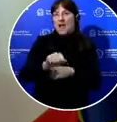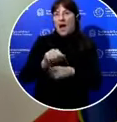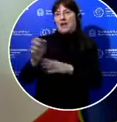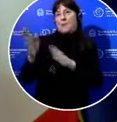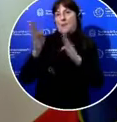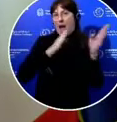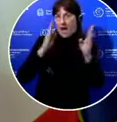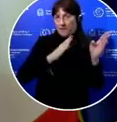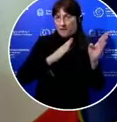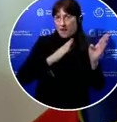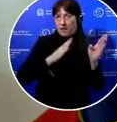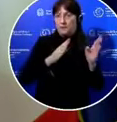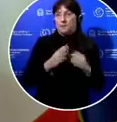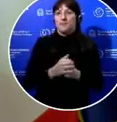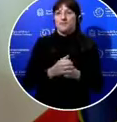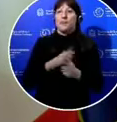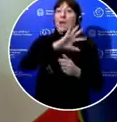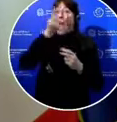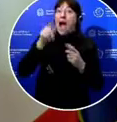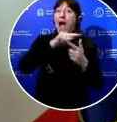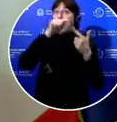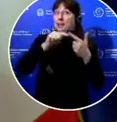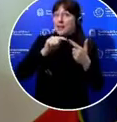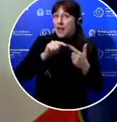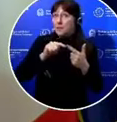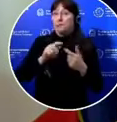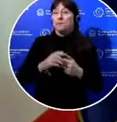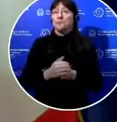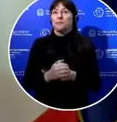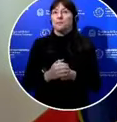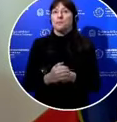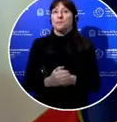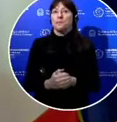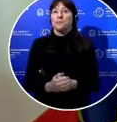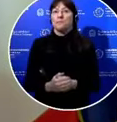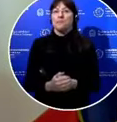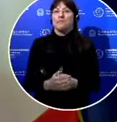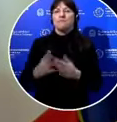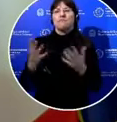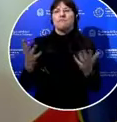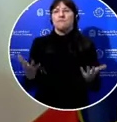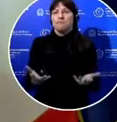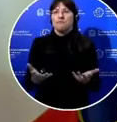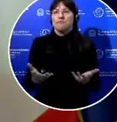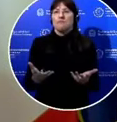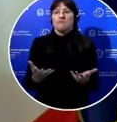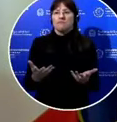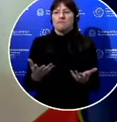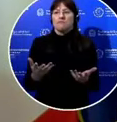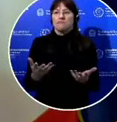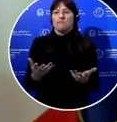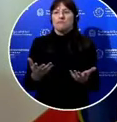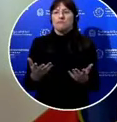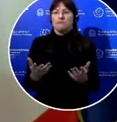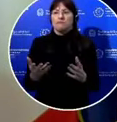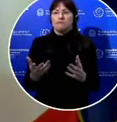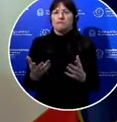mafie. E la seconda indicazione è questa. Nel momento in cui un partner non